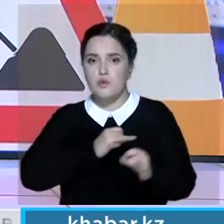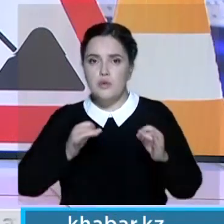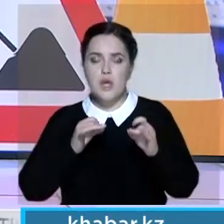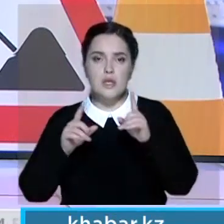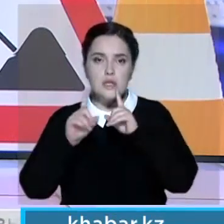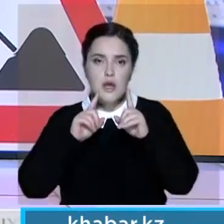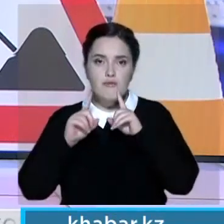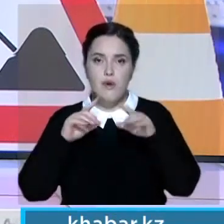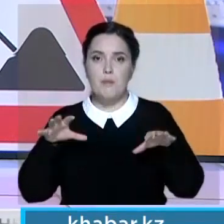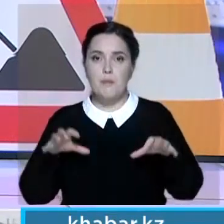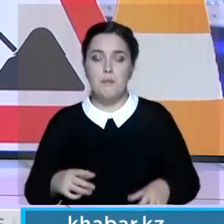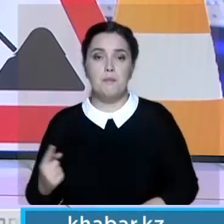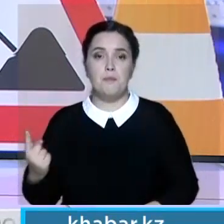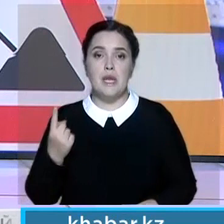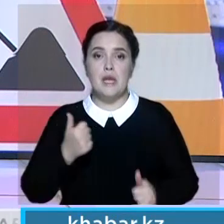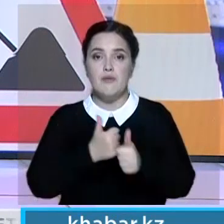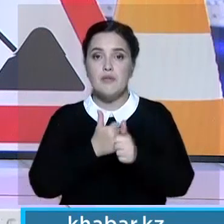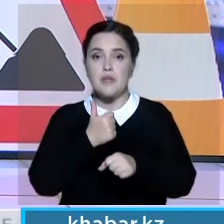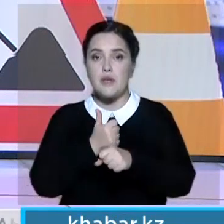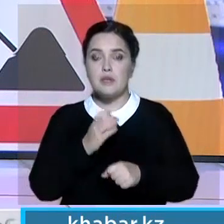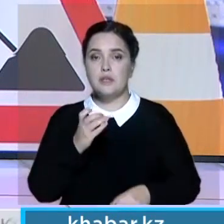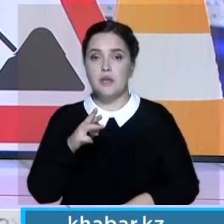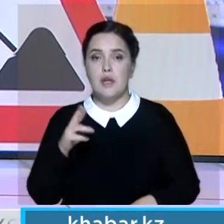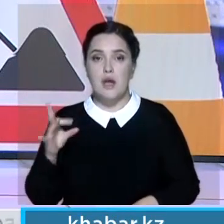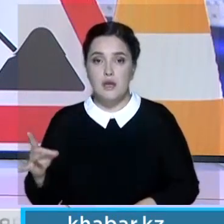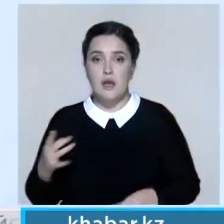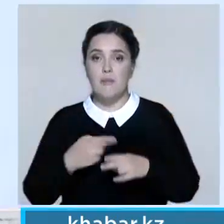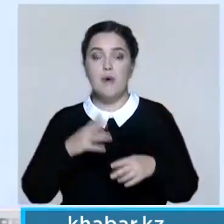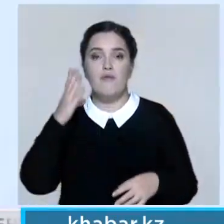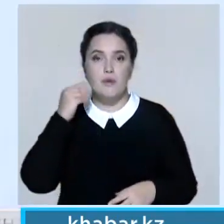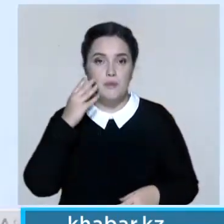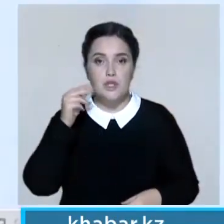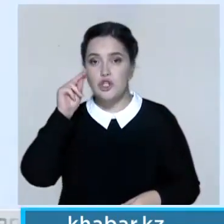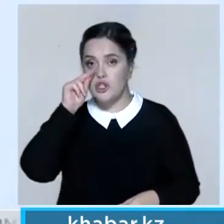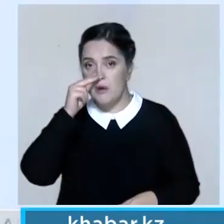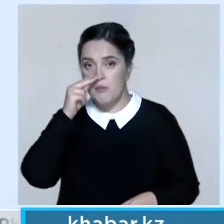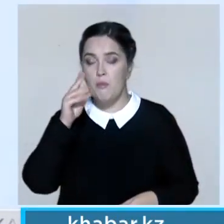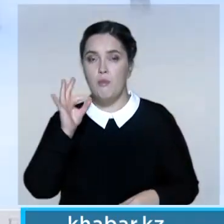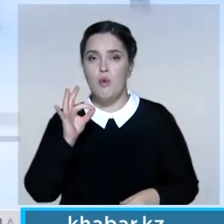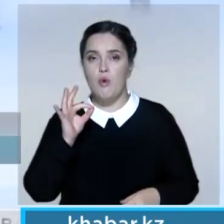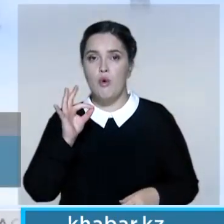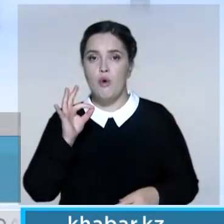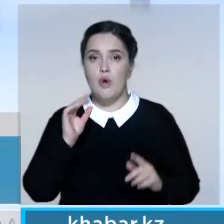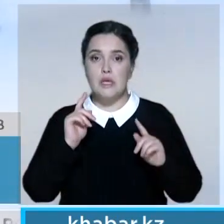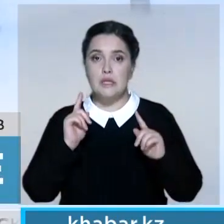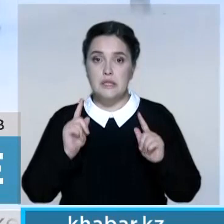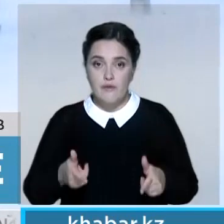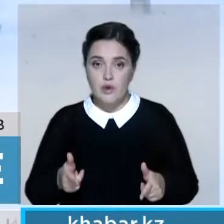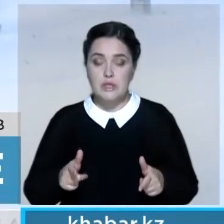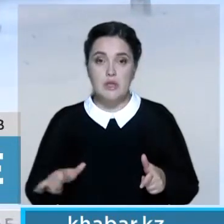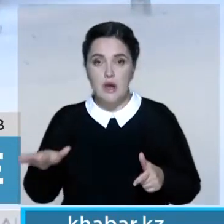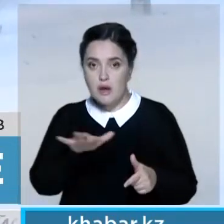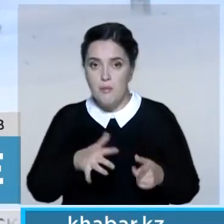под председательством первого вице-премьера Романа Скляра. В частности, в Алматы и Шымкенте по согласованию